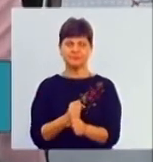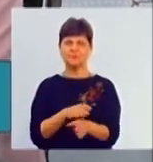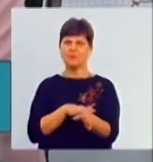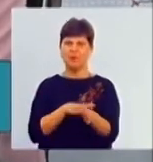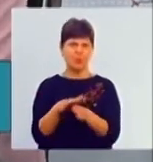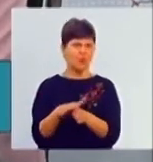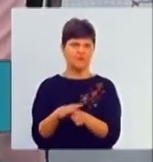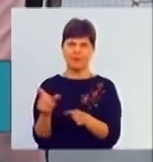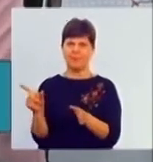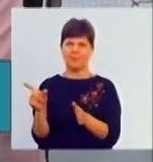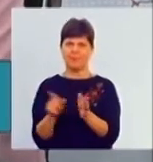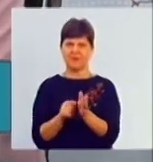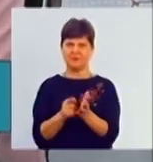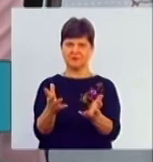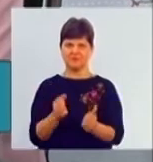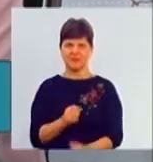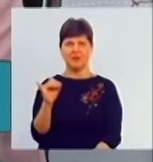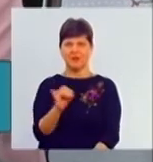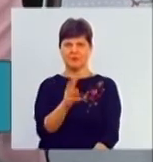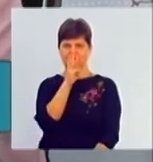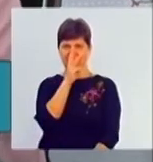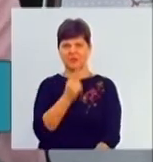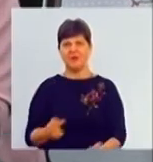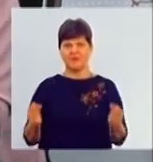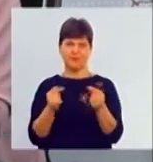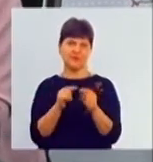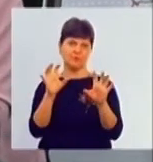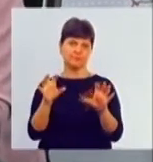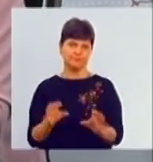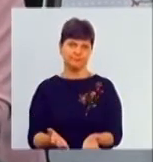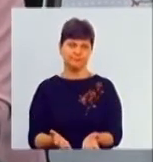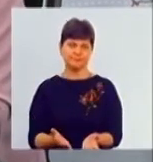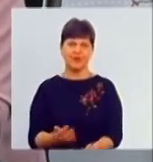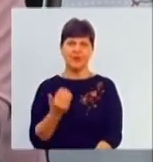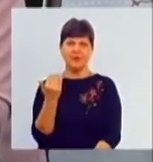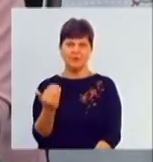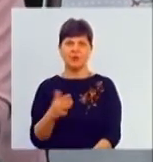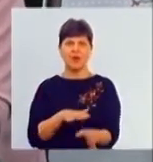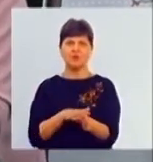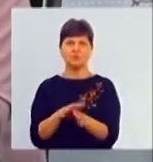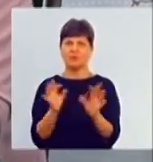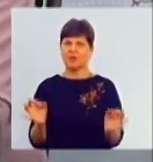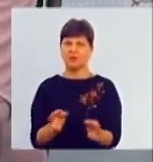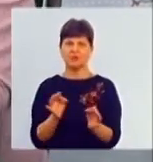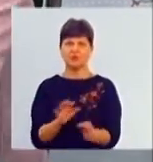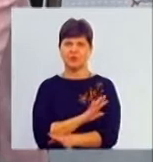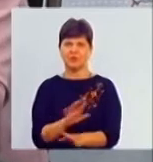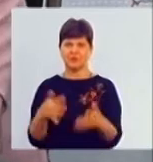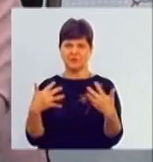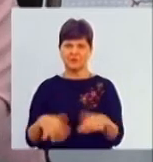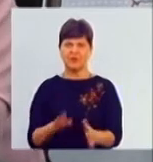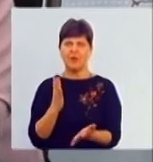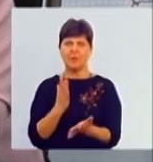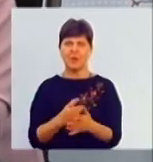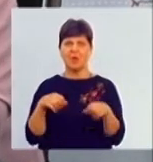розмірі і заробітну плату відповідним чином. Вони абсолютно нічого не втрачають, крім права через